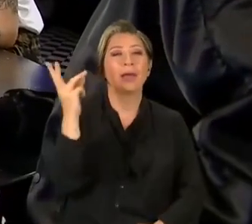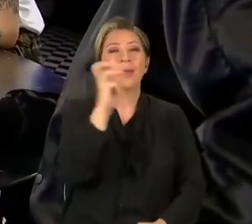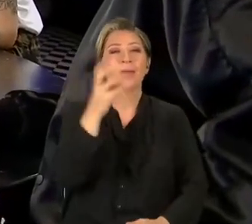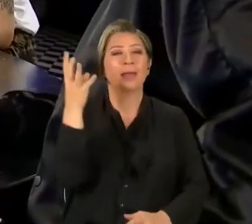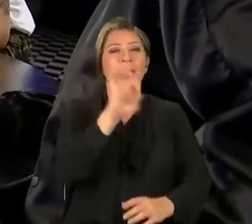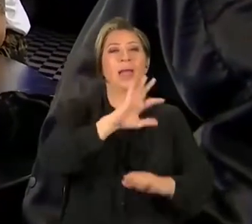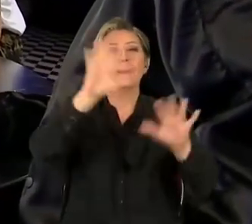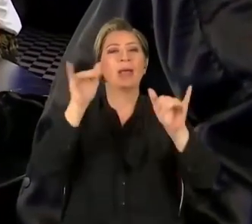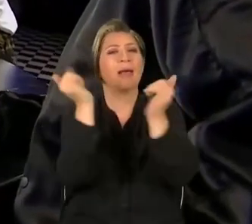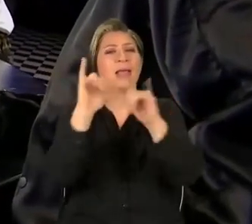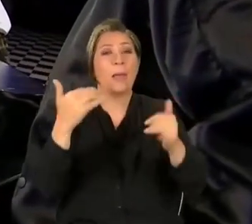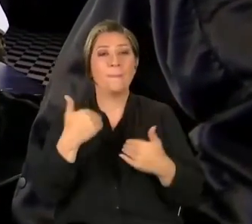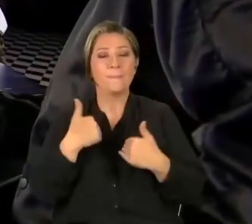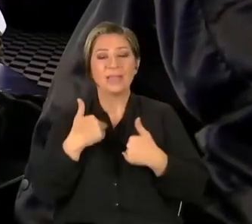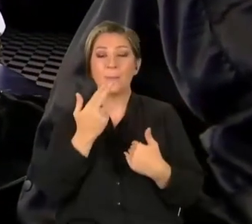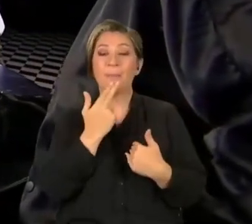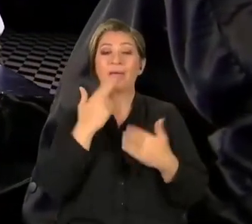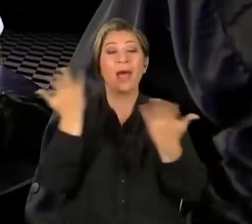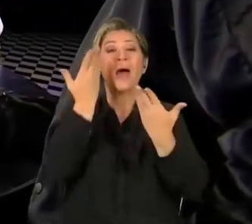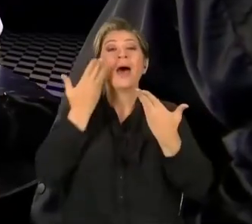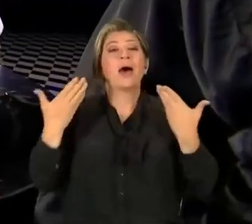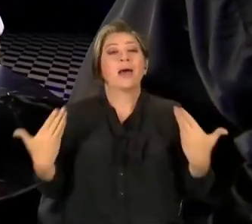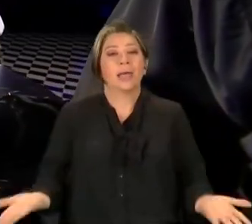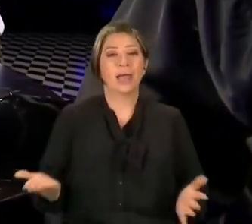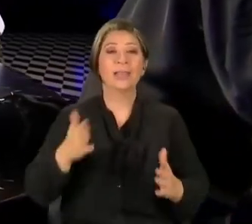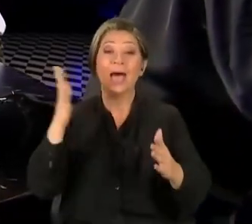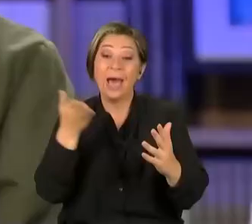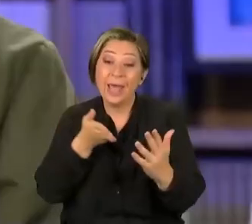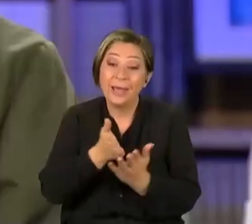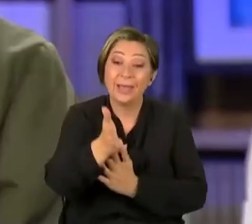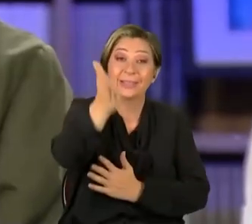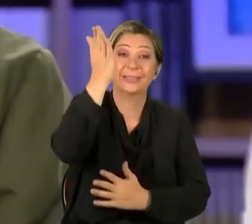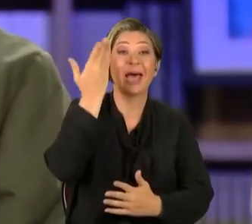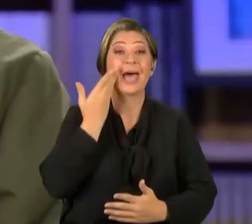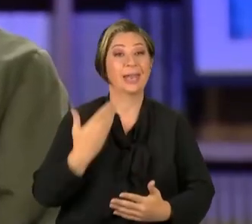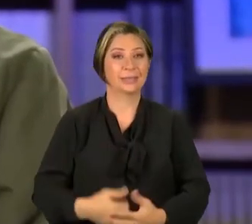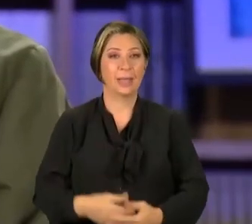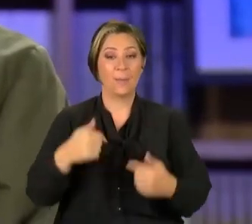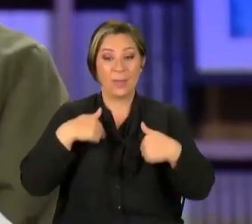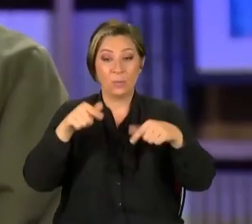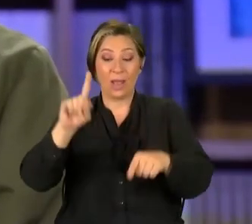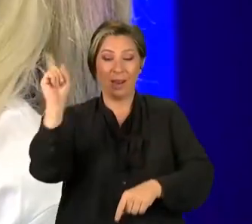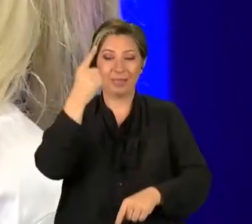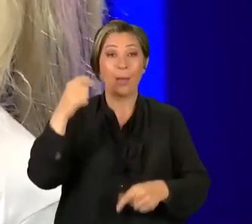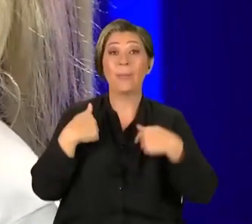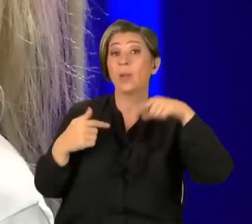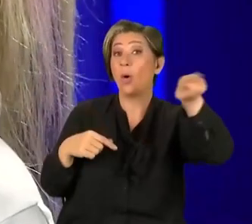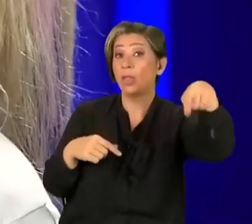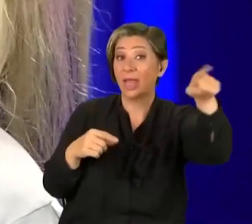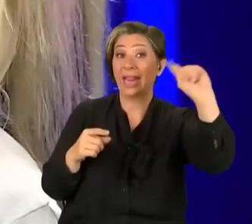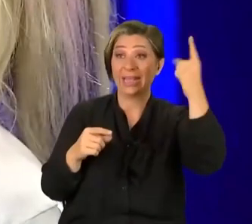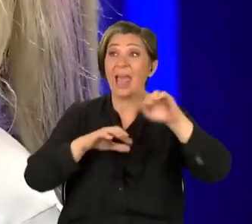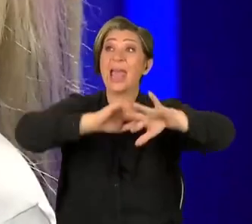ayrı lay lay. Bana bayanlar bile hayran. Ara raydan gider hayra. Ben buna lider, ben ona da